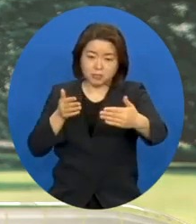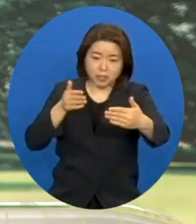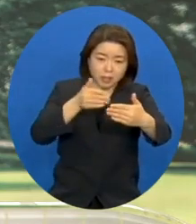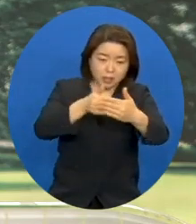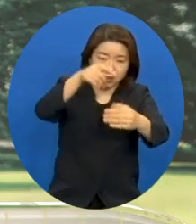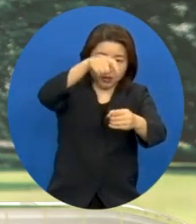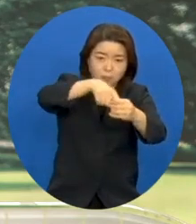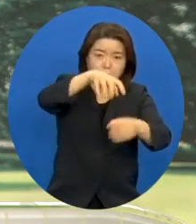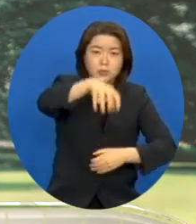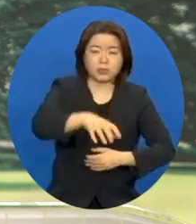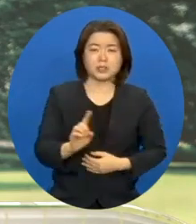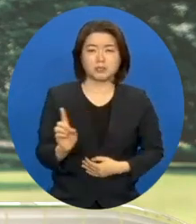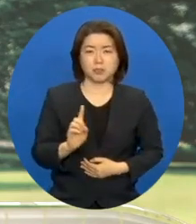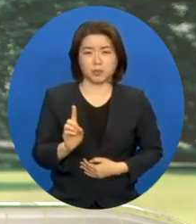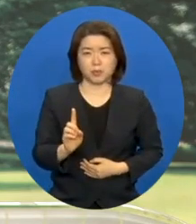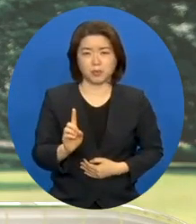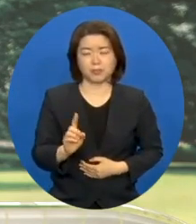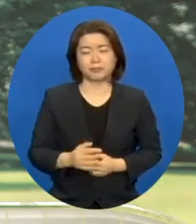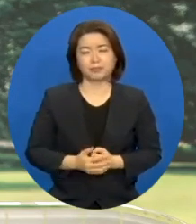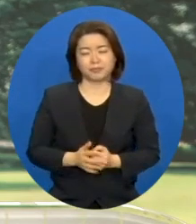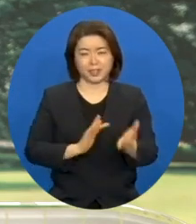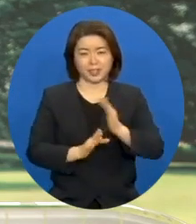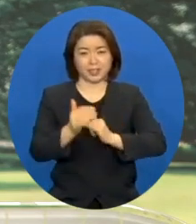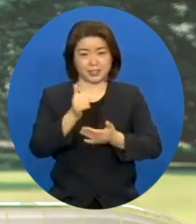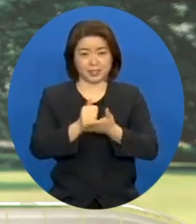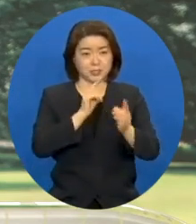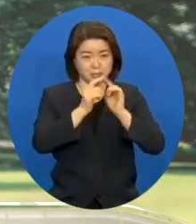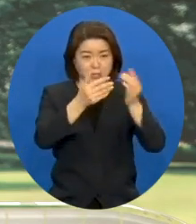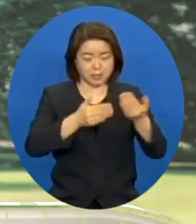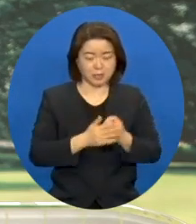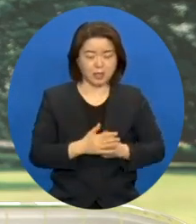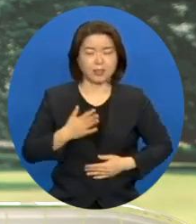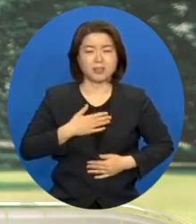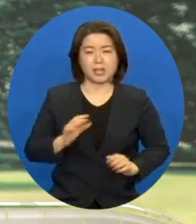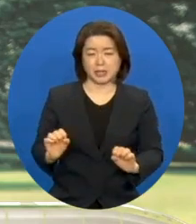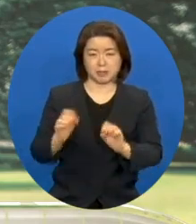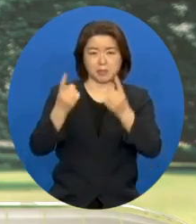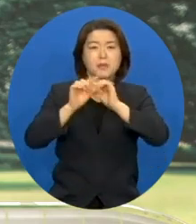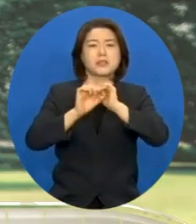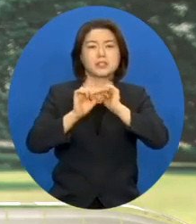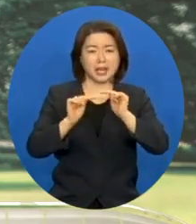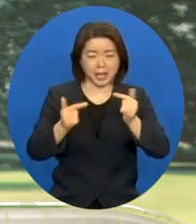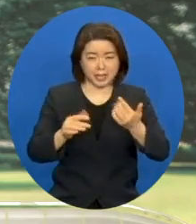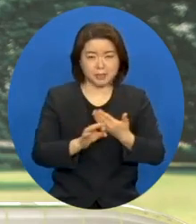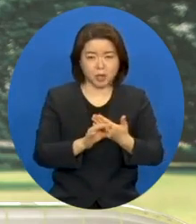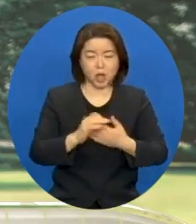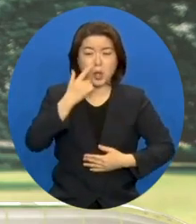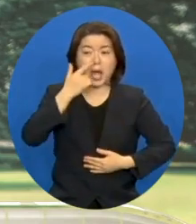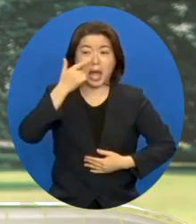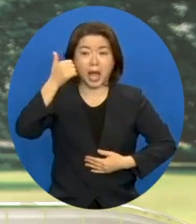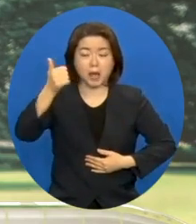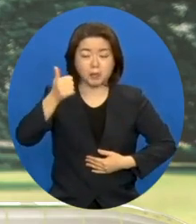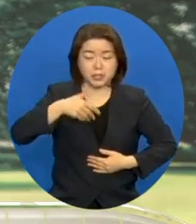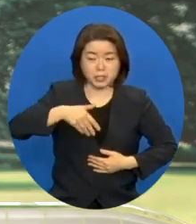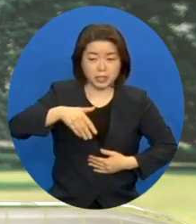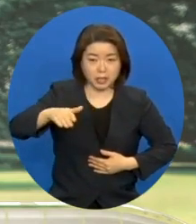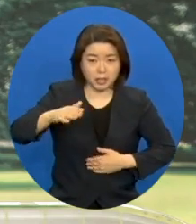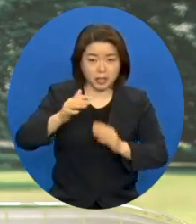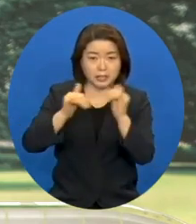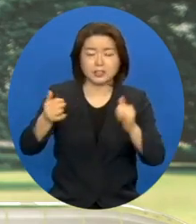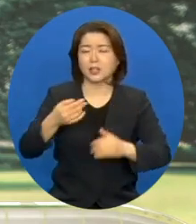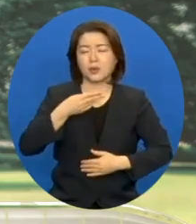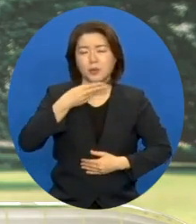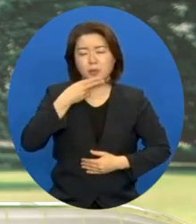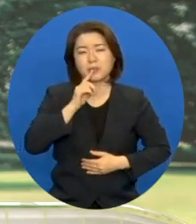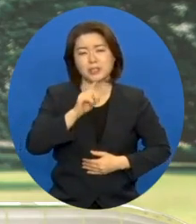어디죠? 예수님이 말씀하시기를 나로 말미암지 않고는 아버지께로 올 자가